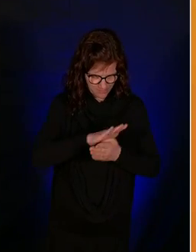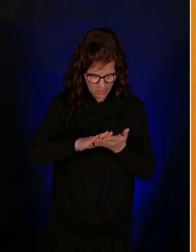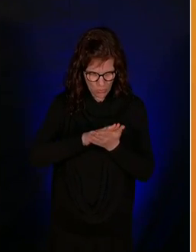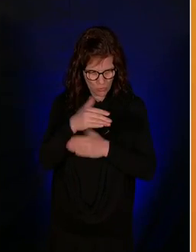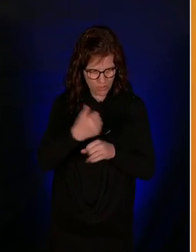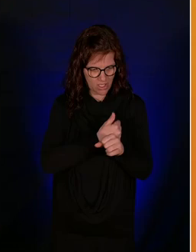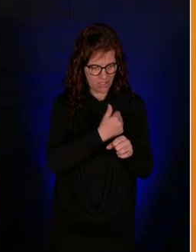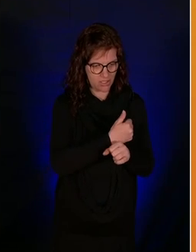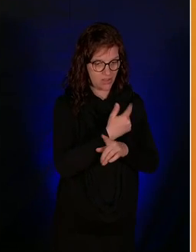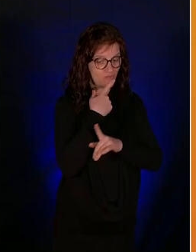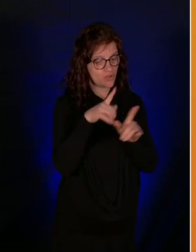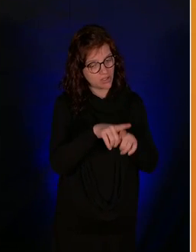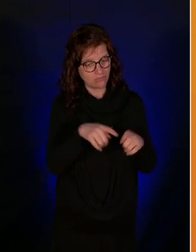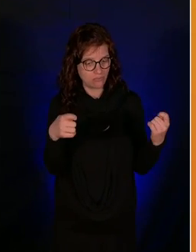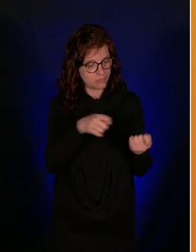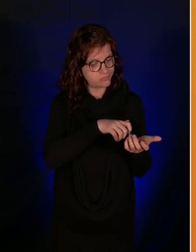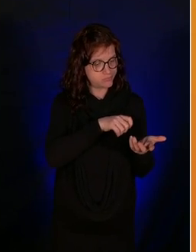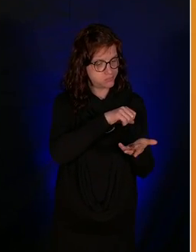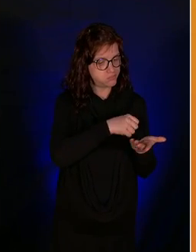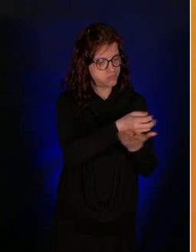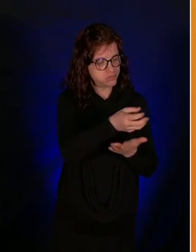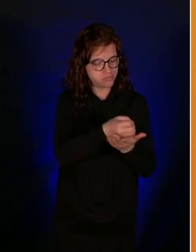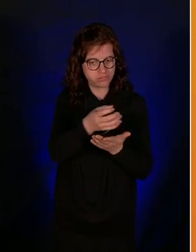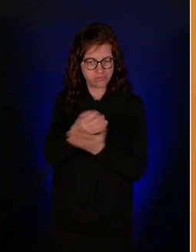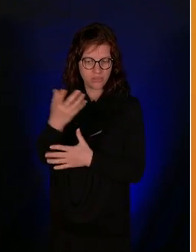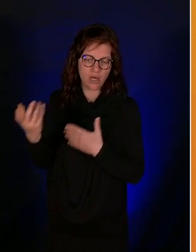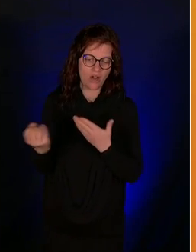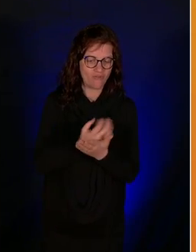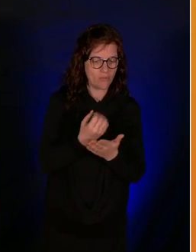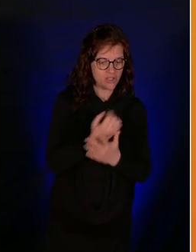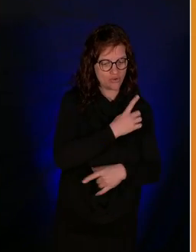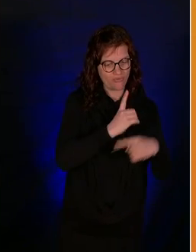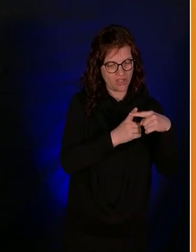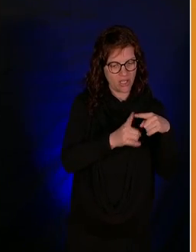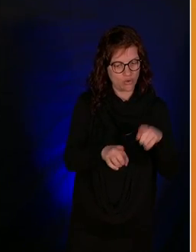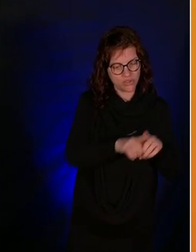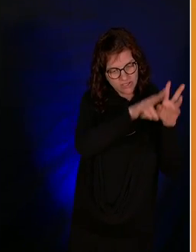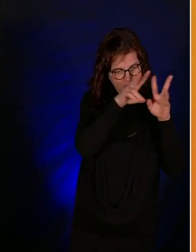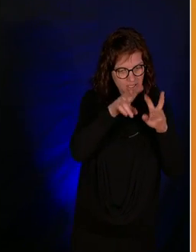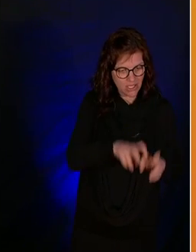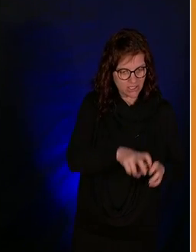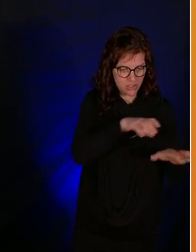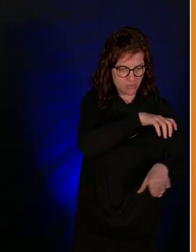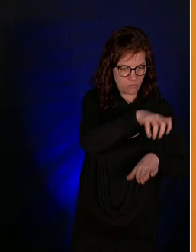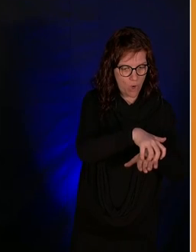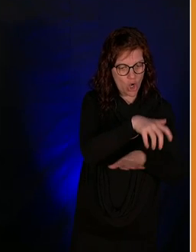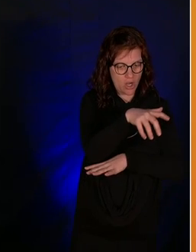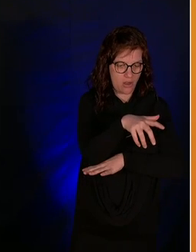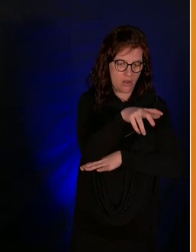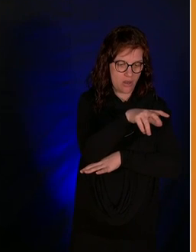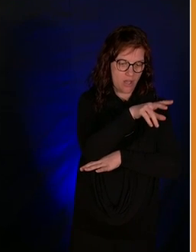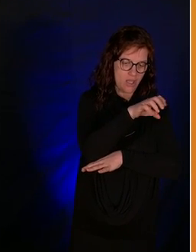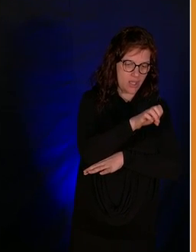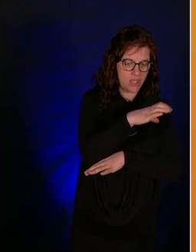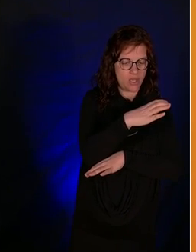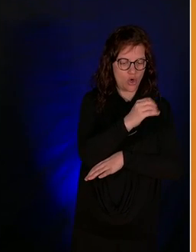avec les communiqués de presse et informations fédérales et les analyses du pôle éco-confédéral, nous calculons